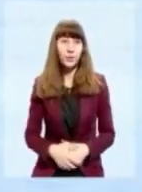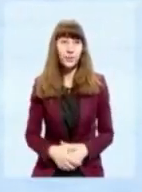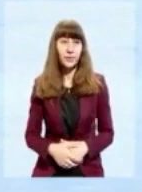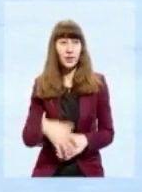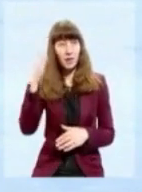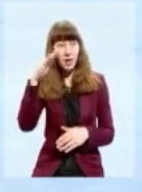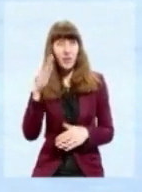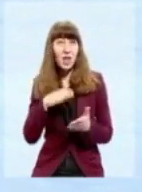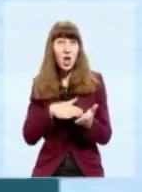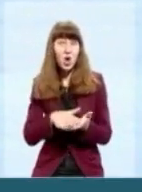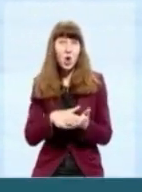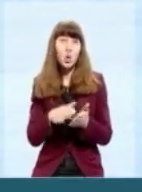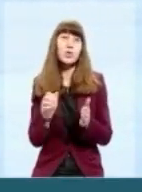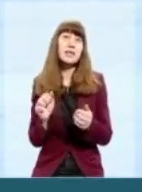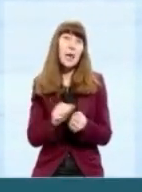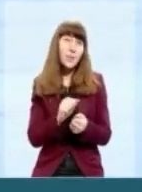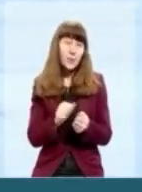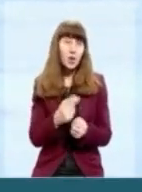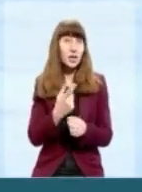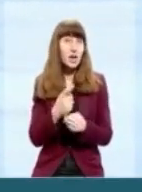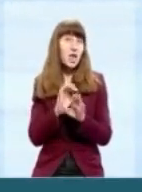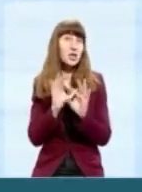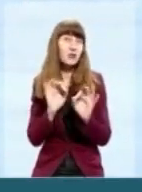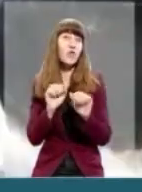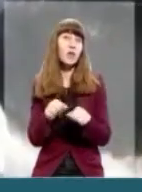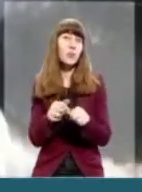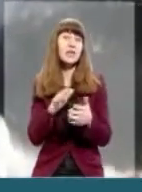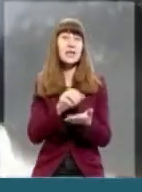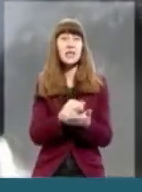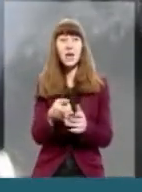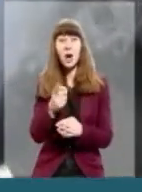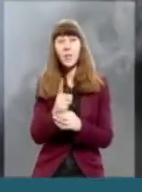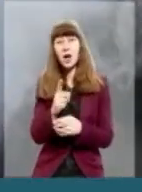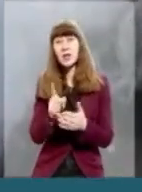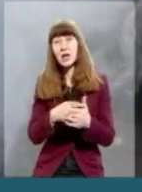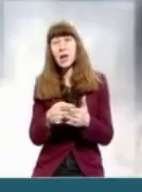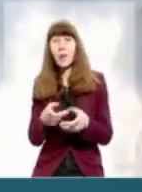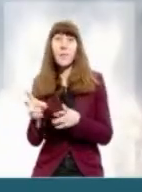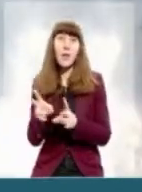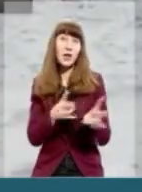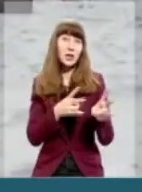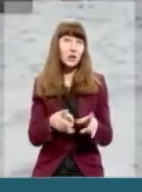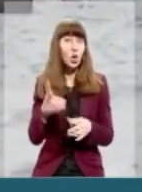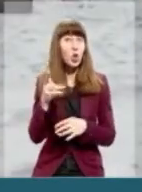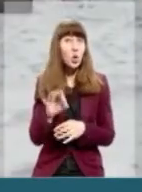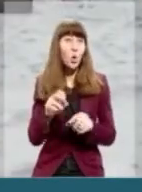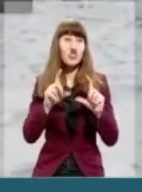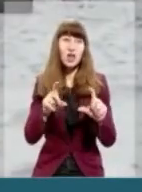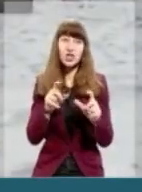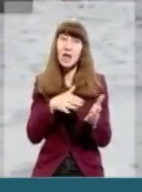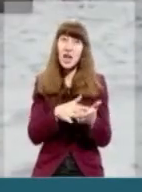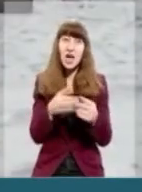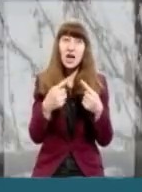На водоемах лед уже замерз, и для многих это отличная возможность заняться рыбалкой или даже покататься на коньках. Однако толщина льда не